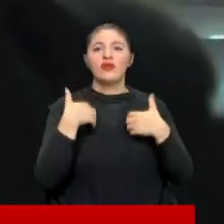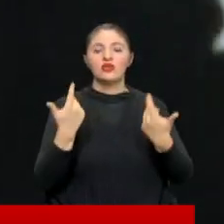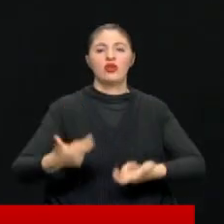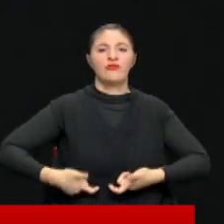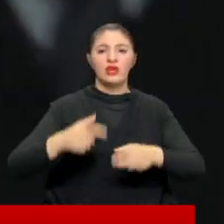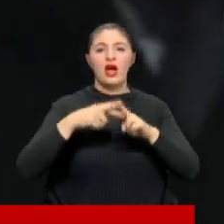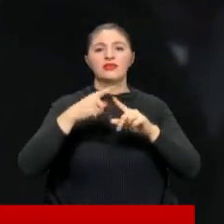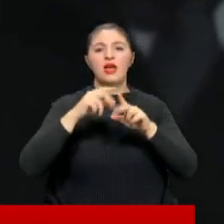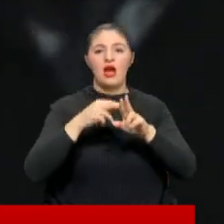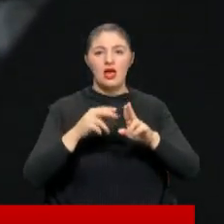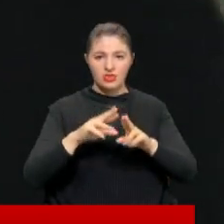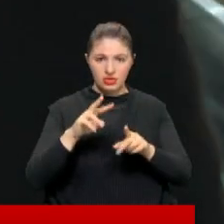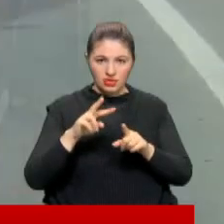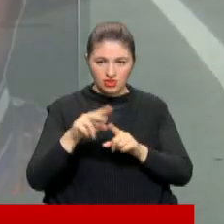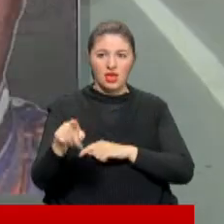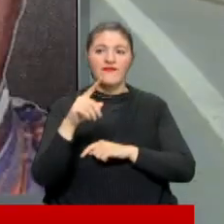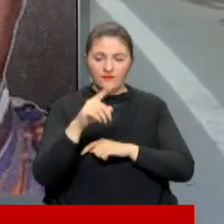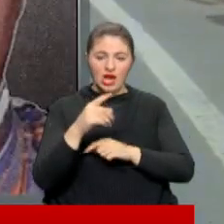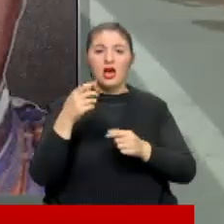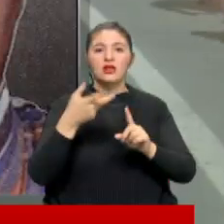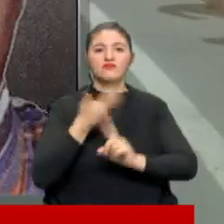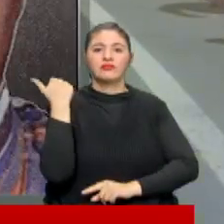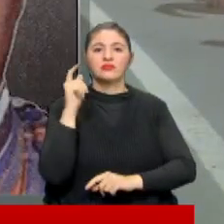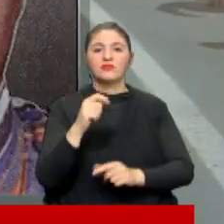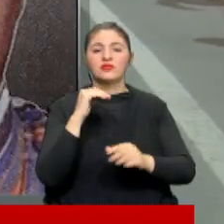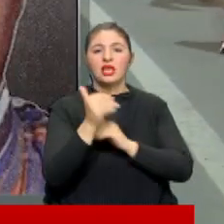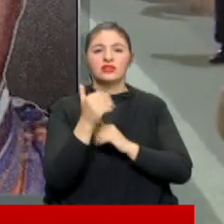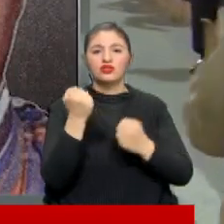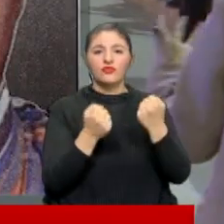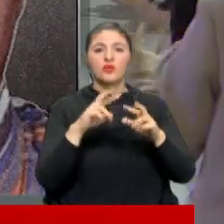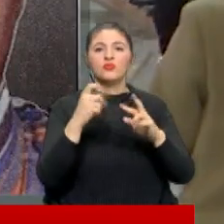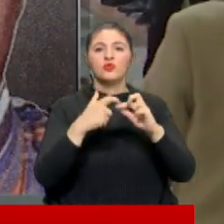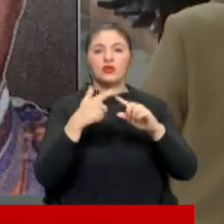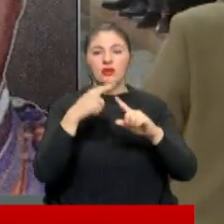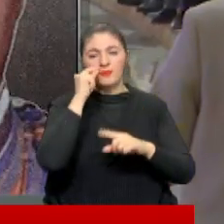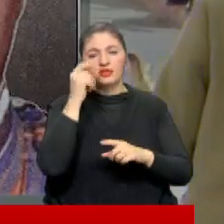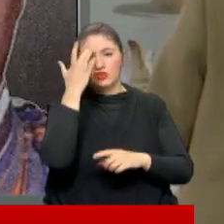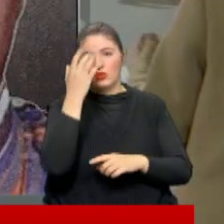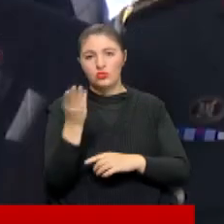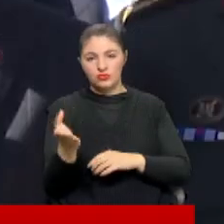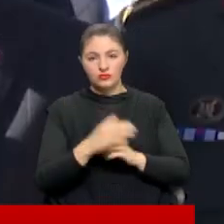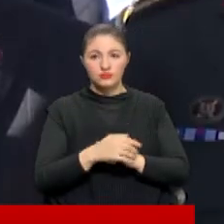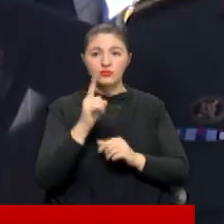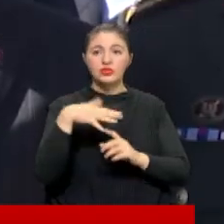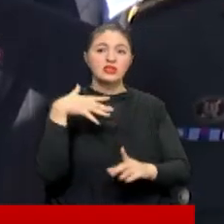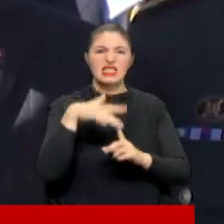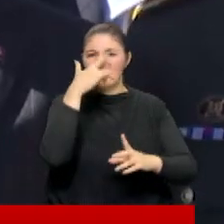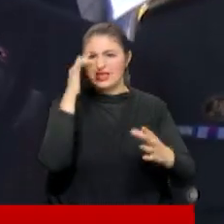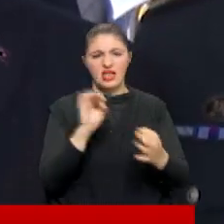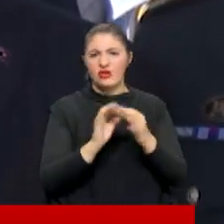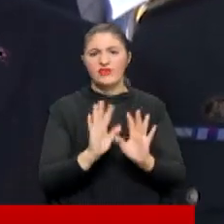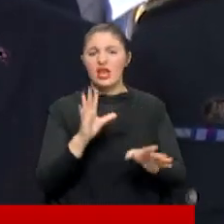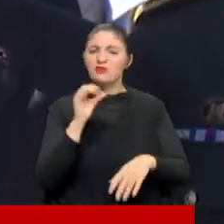görevlisi Atakan Şahin Erdoğan ve gasp ettikleri taksinin şoförü Murat Arslan şehit düştü bu saldırı tesadüfi